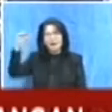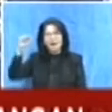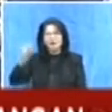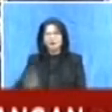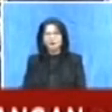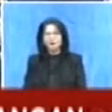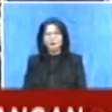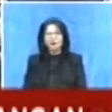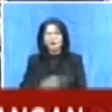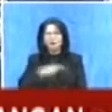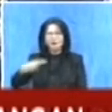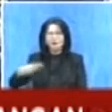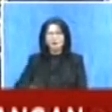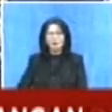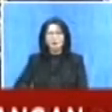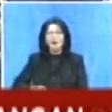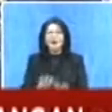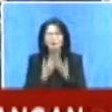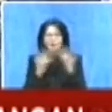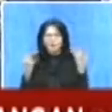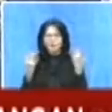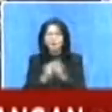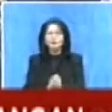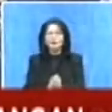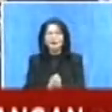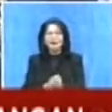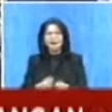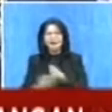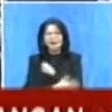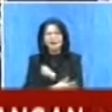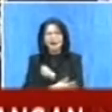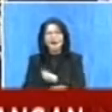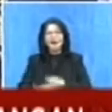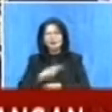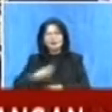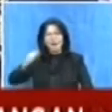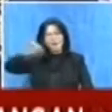Republik Indonesia, Dirgahayu Negeri Pancasila, Merdeka!